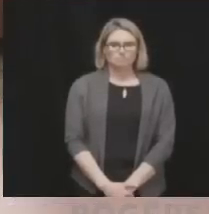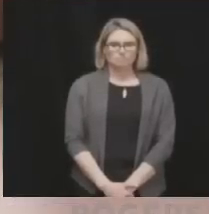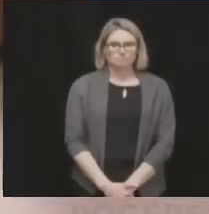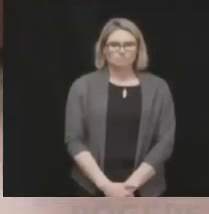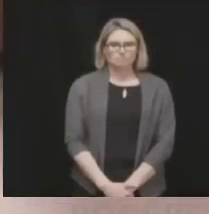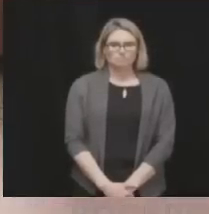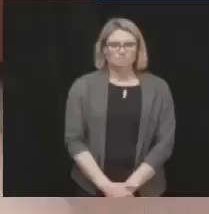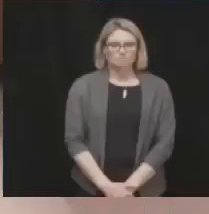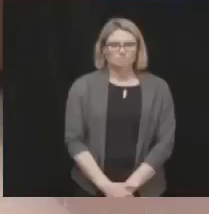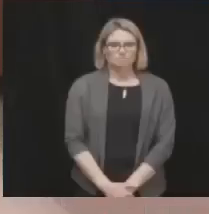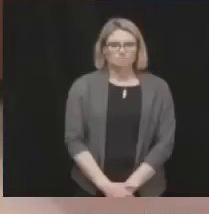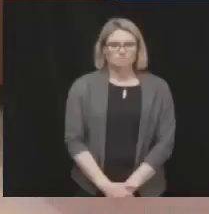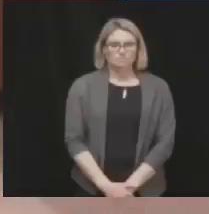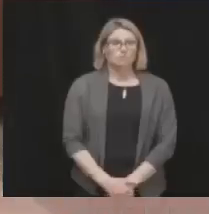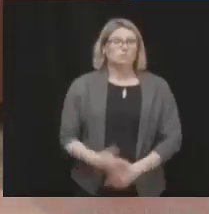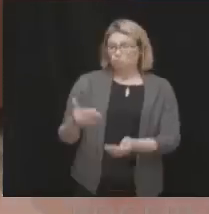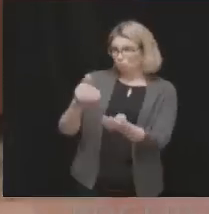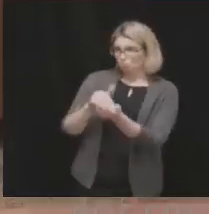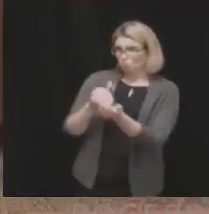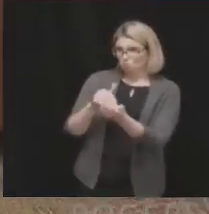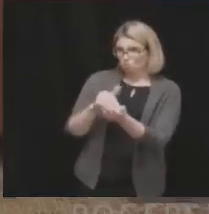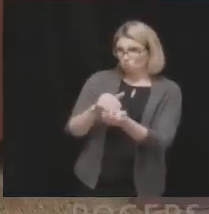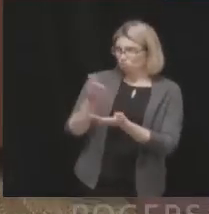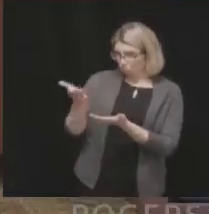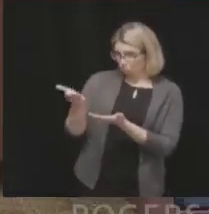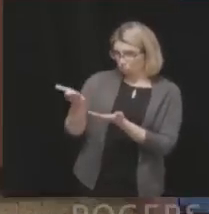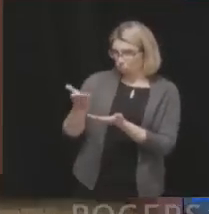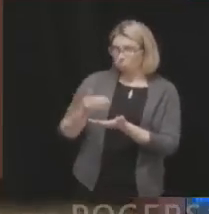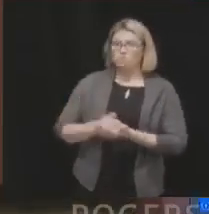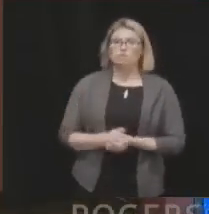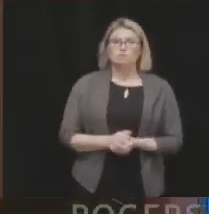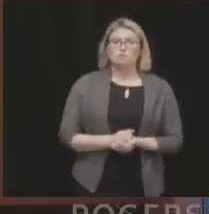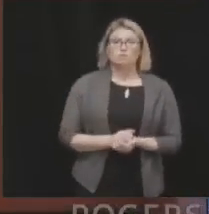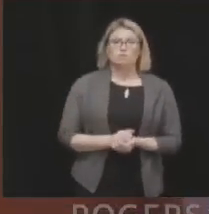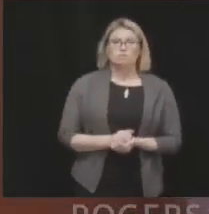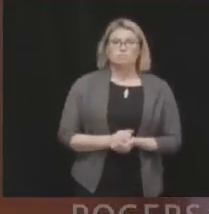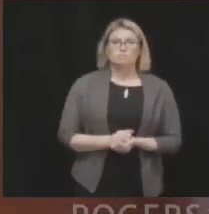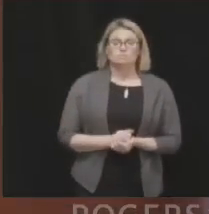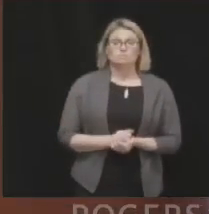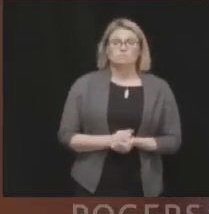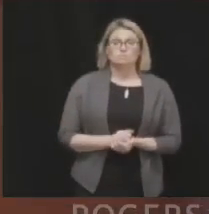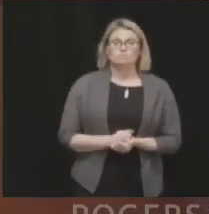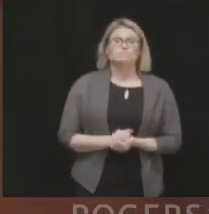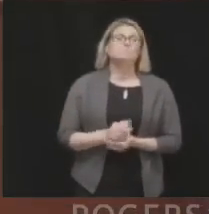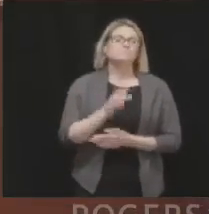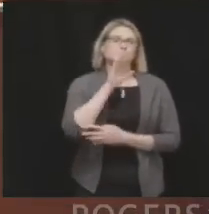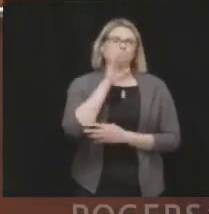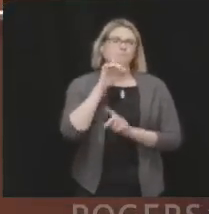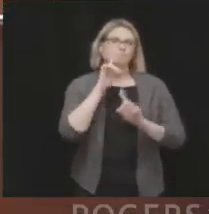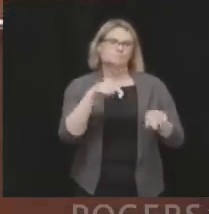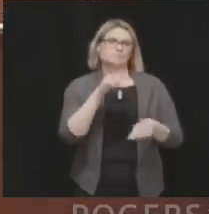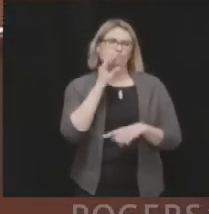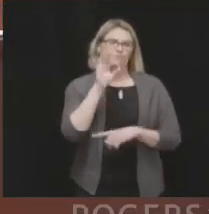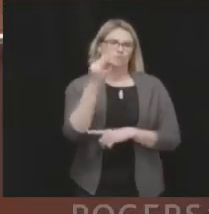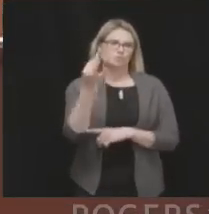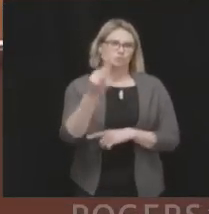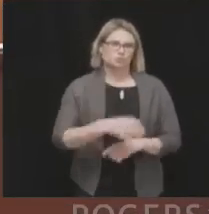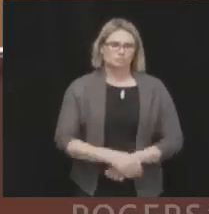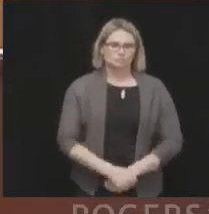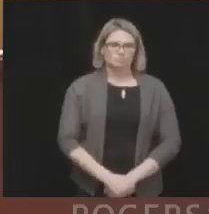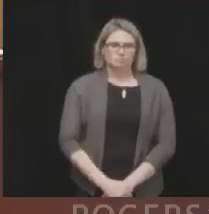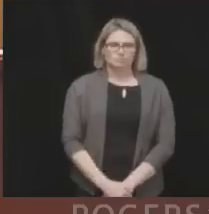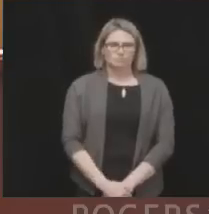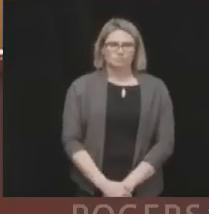deux maisons peuvent être ensemble sans avoir la distanciation de 2 mètres entre